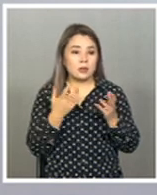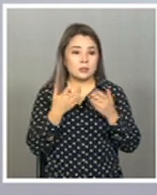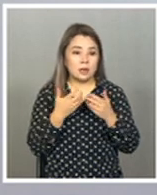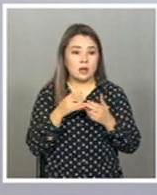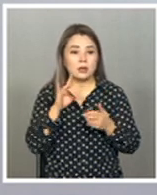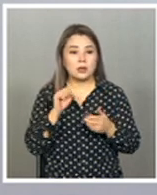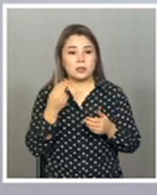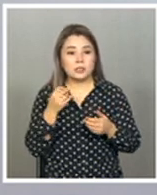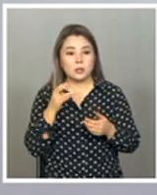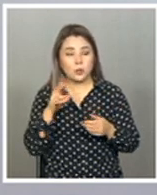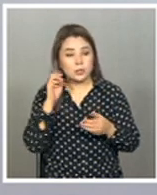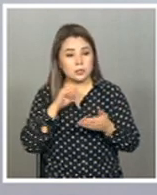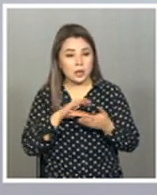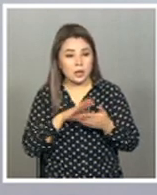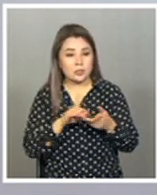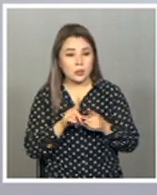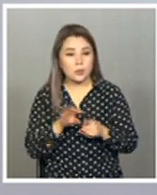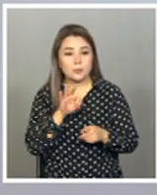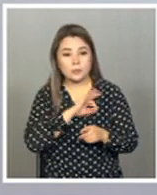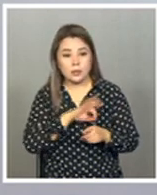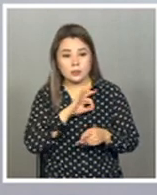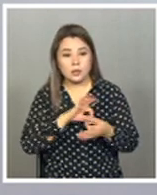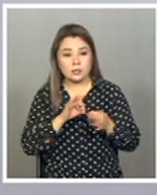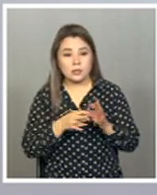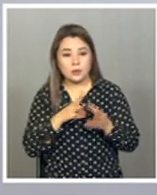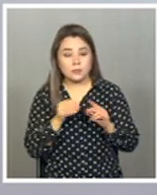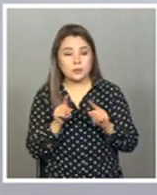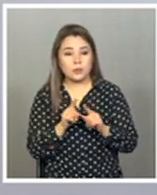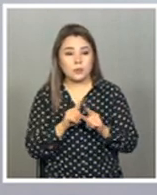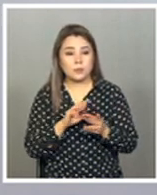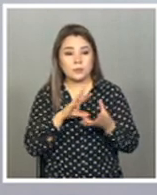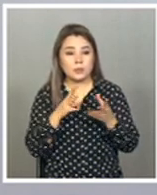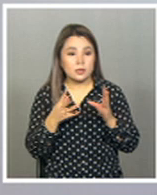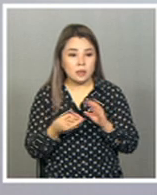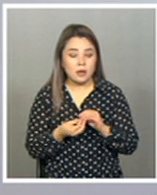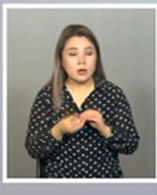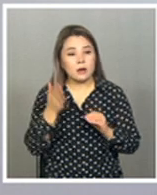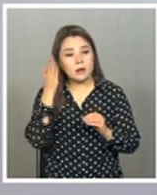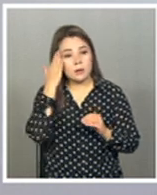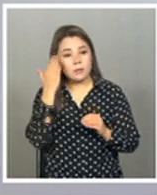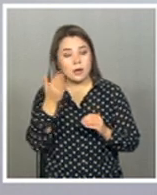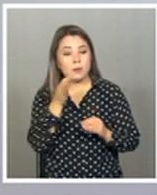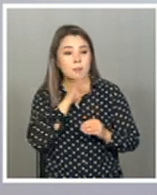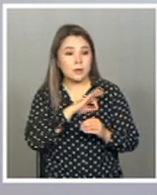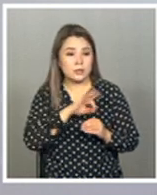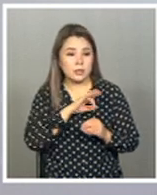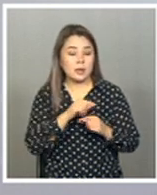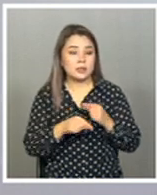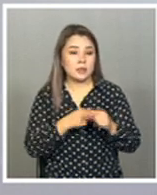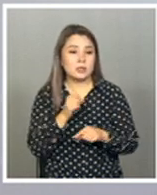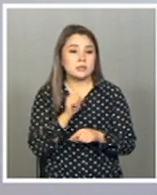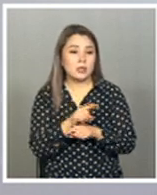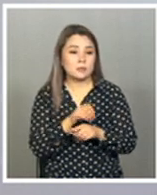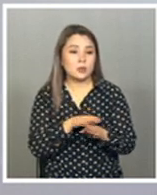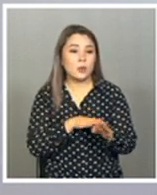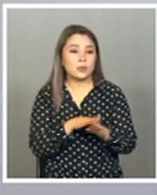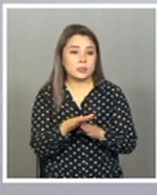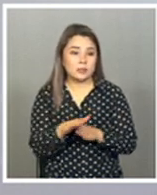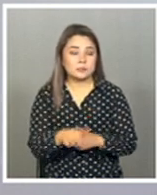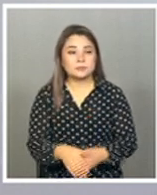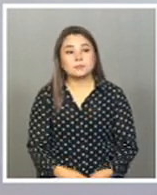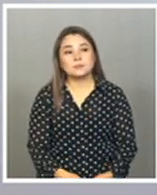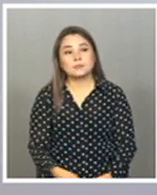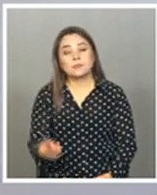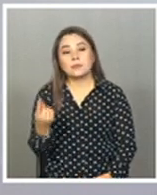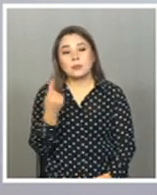ұғымын қолданып, және рационал сандарға қолданылатын амалдардың қасиеттерін пайдаланып, келесі тапсырмаларды орындайық.